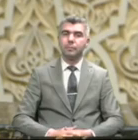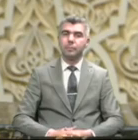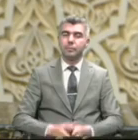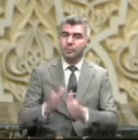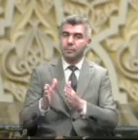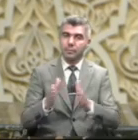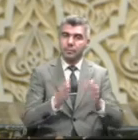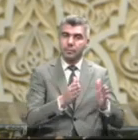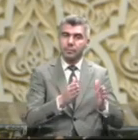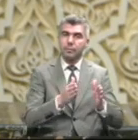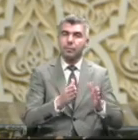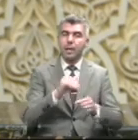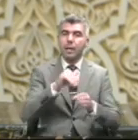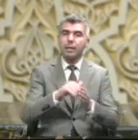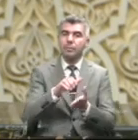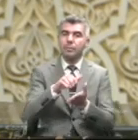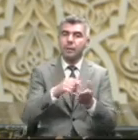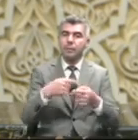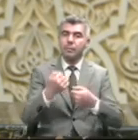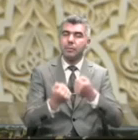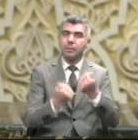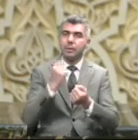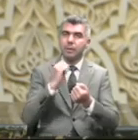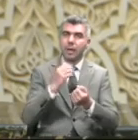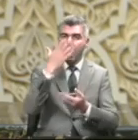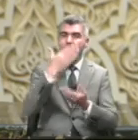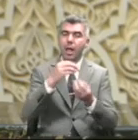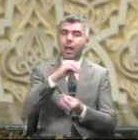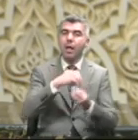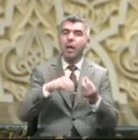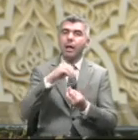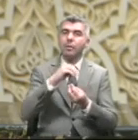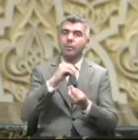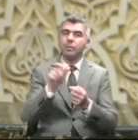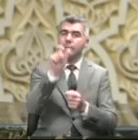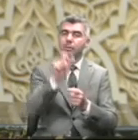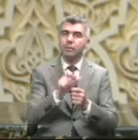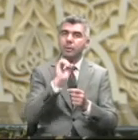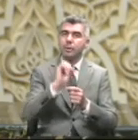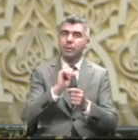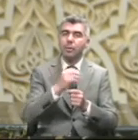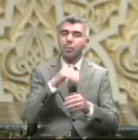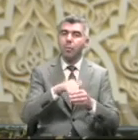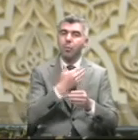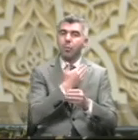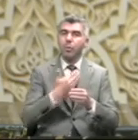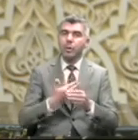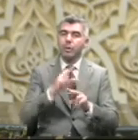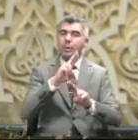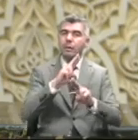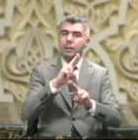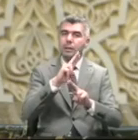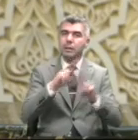العشره والمعاصره فيما يخص التحضير لموسم الحج الكلمه لاحد الفرق لاحد المستشارين من فريق